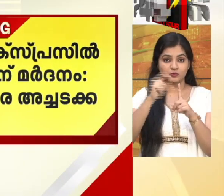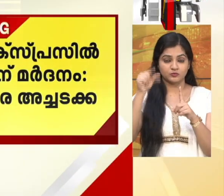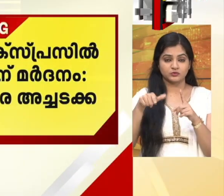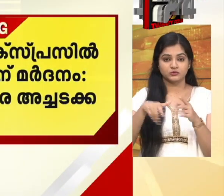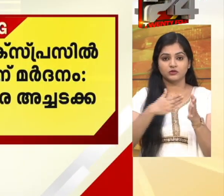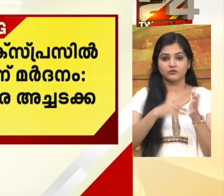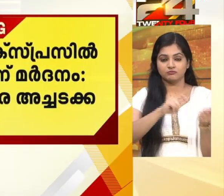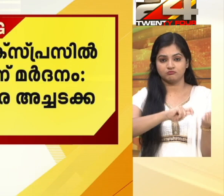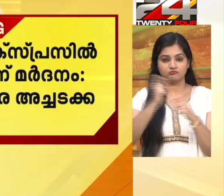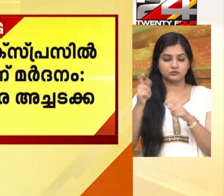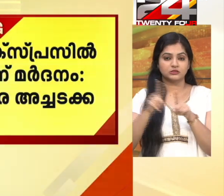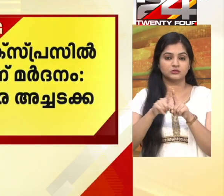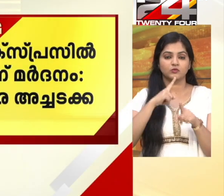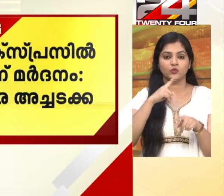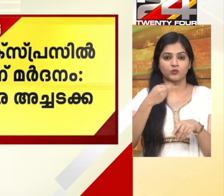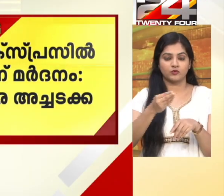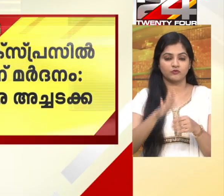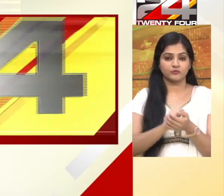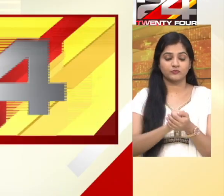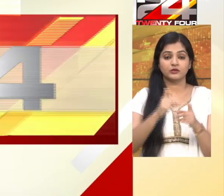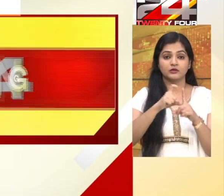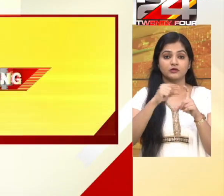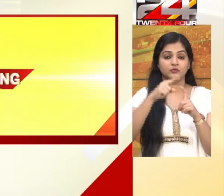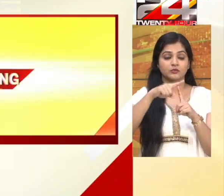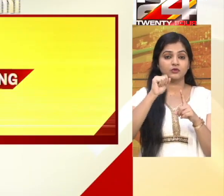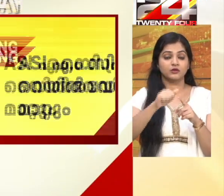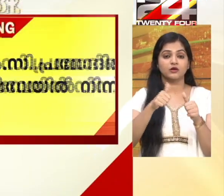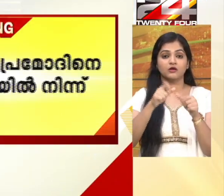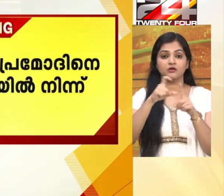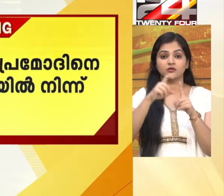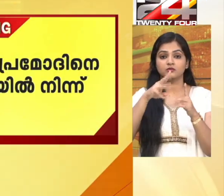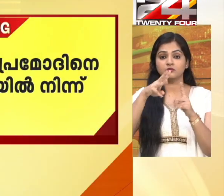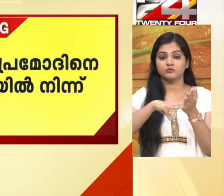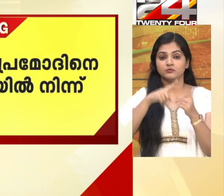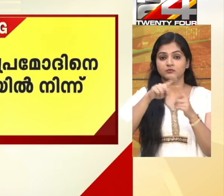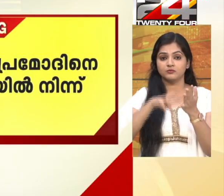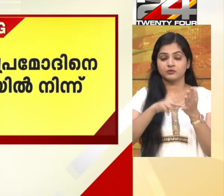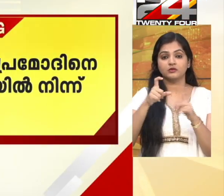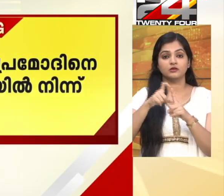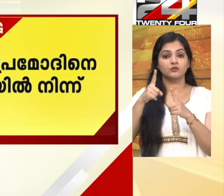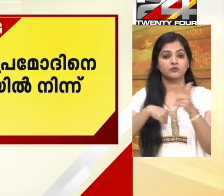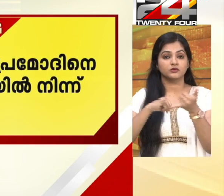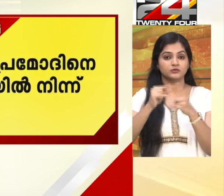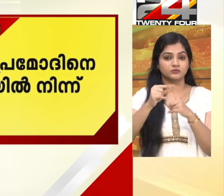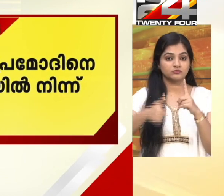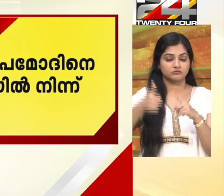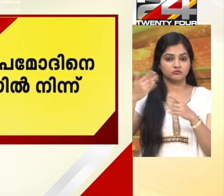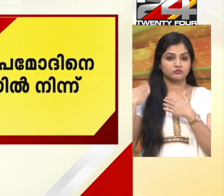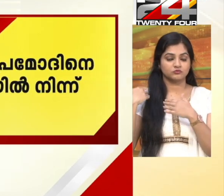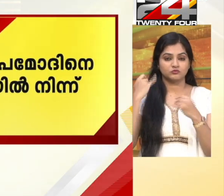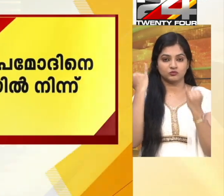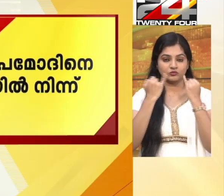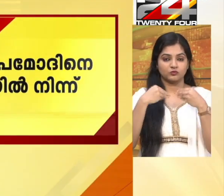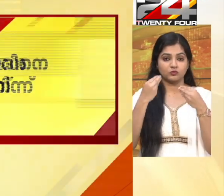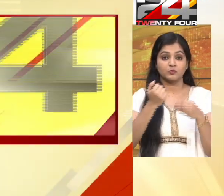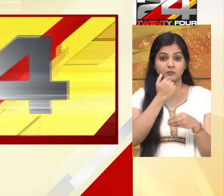വകുപ്പ് തല അന്വേഷണം അത് അഡ്മിനിസ്ട്രേഷൻ ഡിവൈഎസ്പി ആയിരിക്കും നടത്തുക. വകുപ്പ് തല അന്വേഷണത്തിലും ഇയാൾക്കെതിരെ വീഴ്ച തെളിഞ്ഞാൽ കൂടുതൽ നടപടി എടുക്കാനാണ്